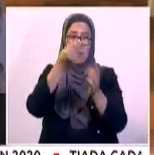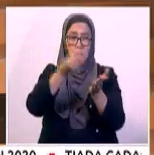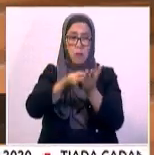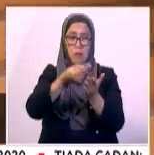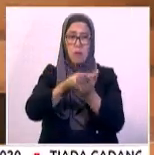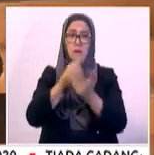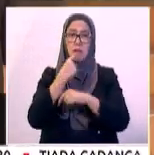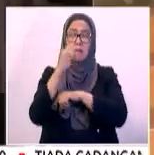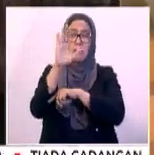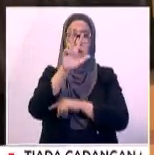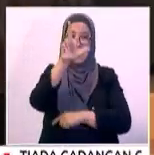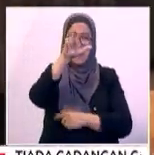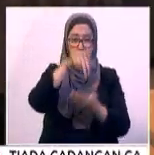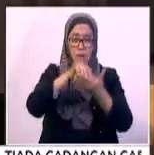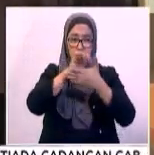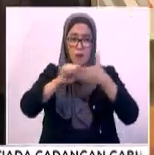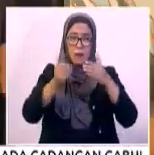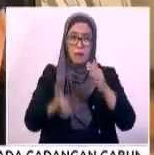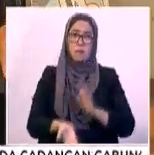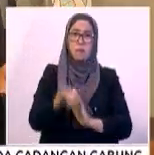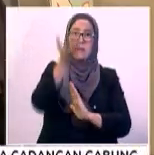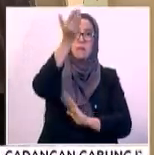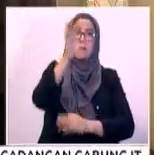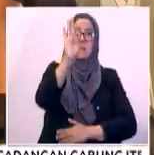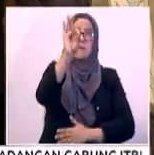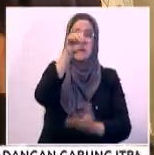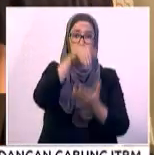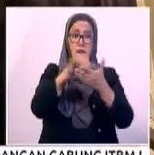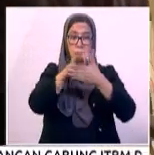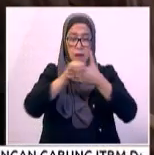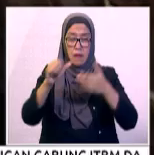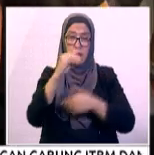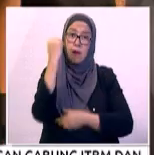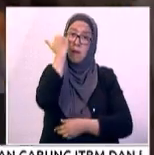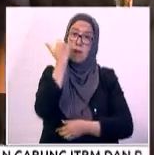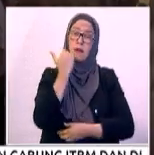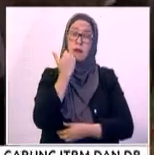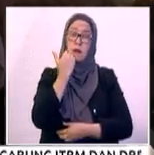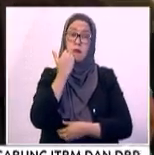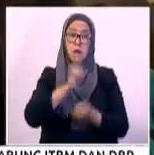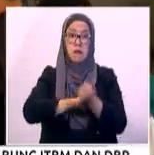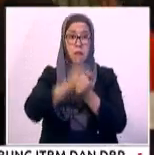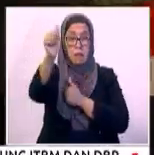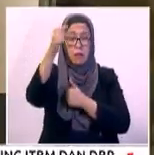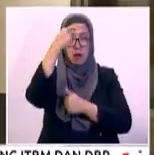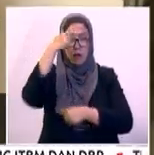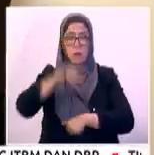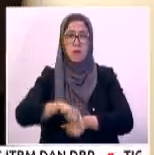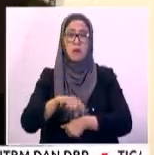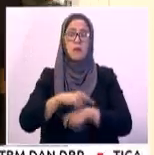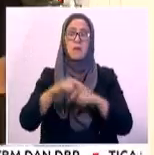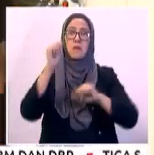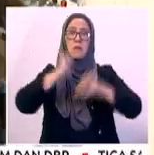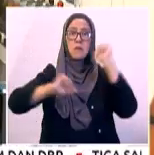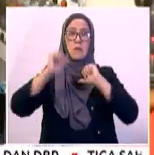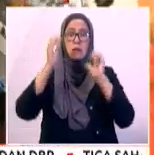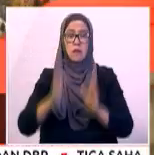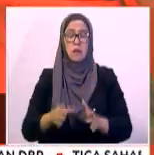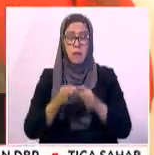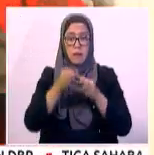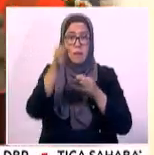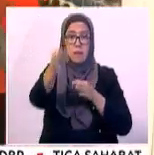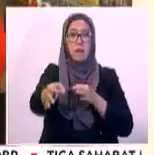kepada RM9,000. Bagaimanapun, mahkamah membenarkan pelakon itu menangguhkan pelaksanaan hukuman penjara